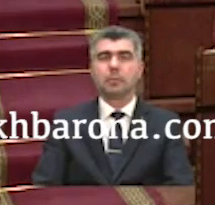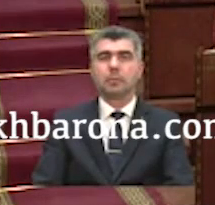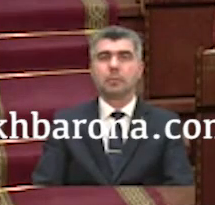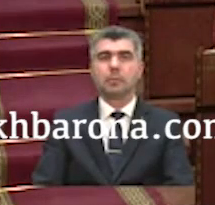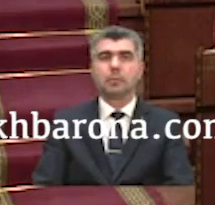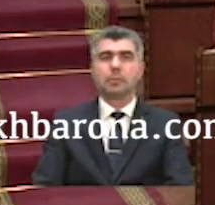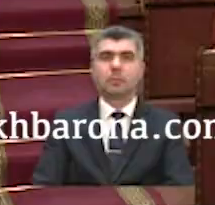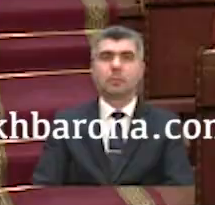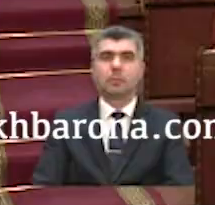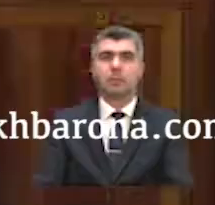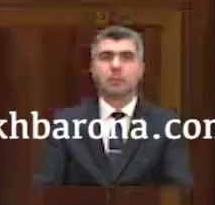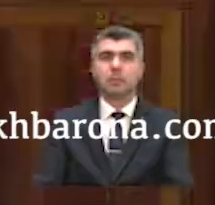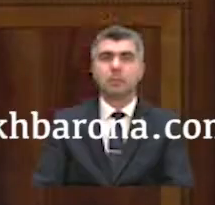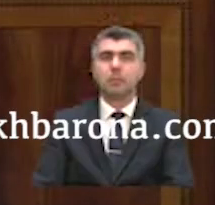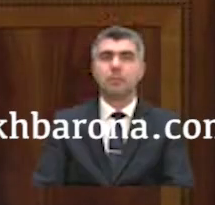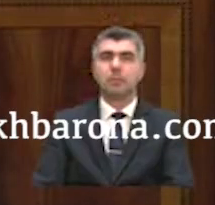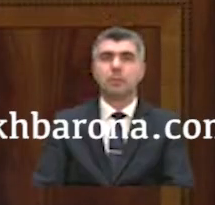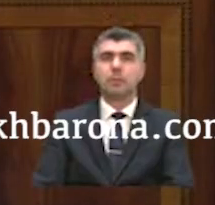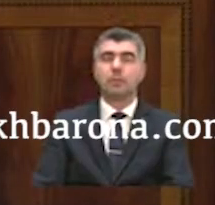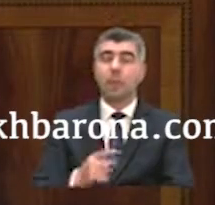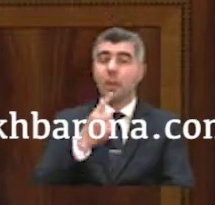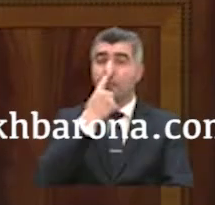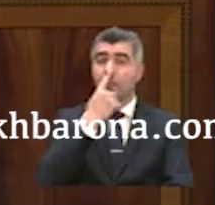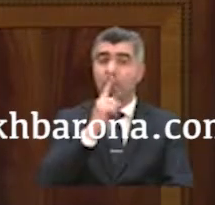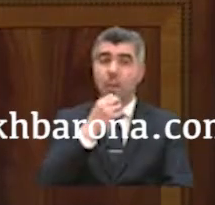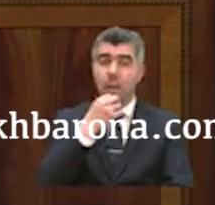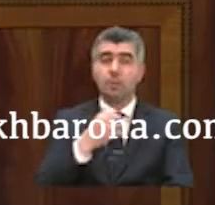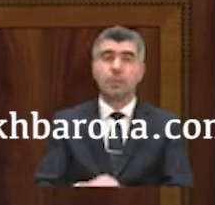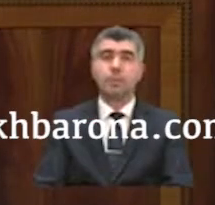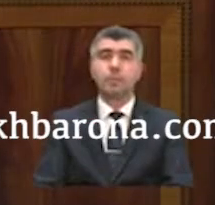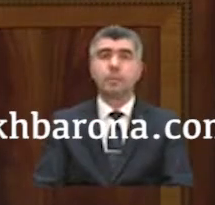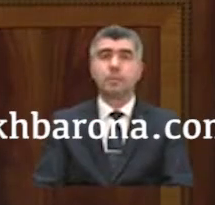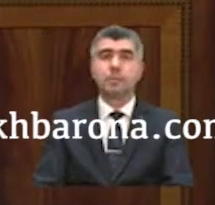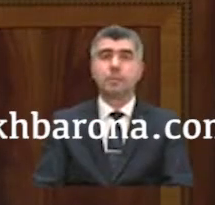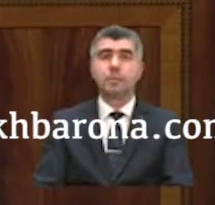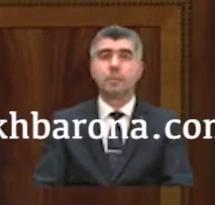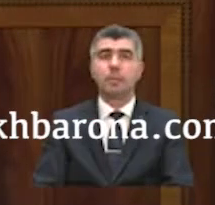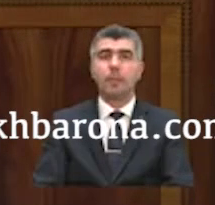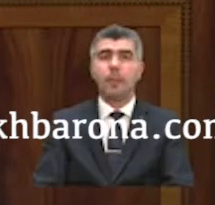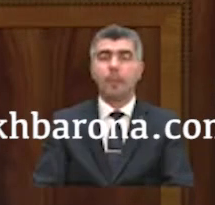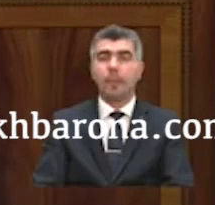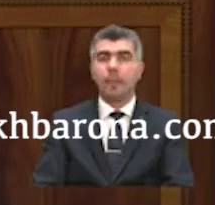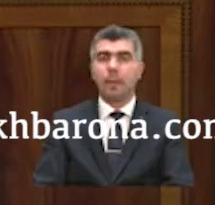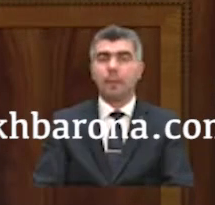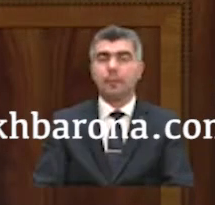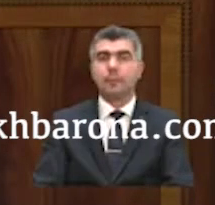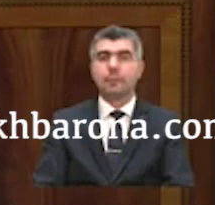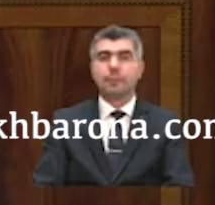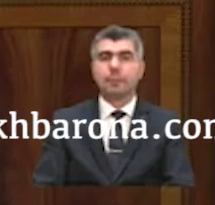انا سي ابراهيم انا ما بغيتش تكون السيد الرئيس والساده والنواب